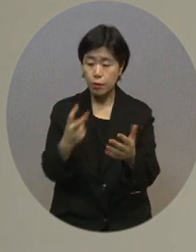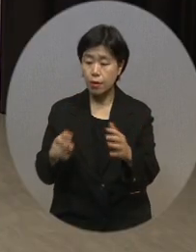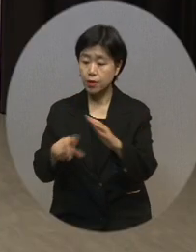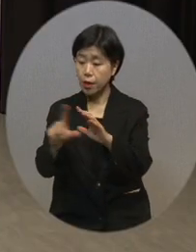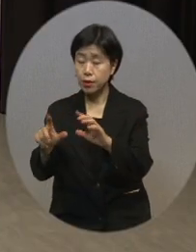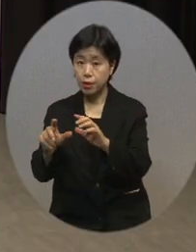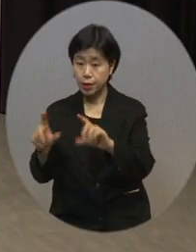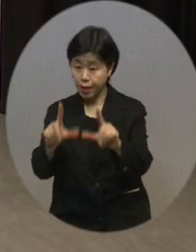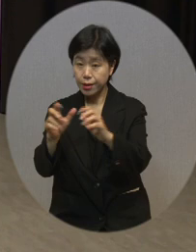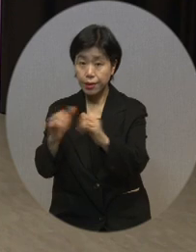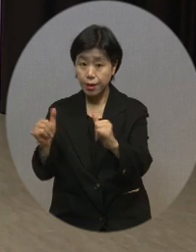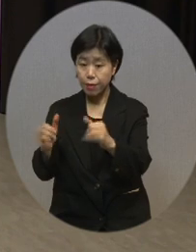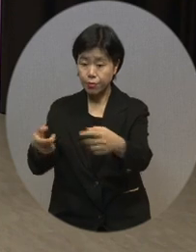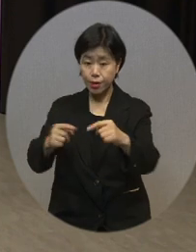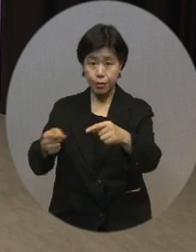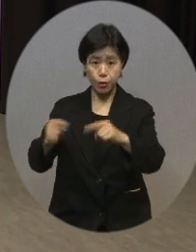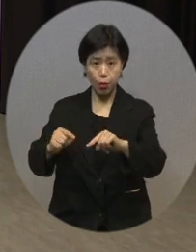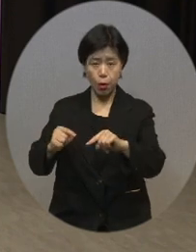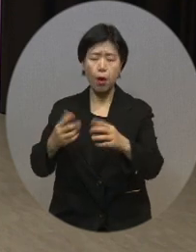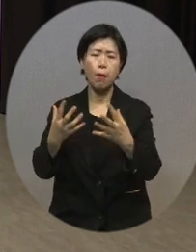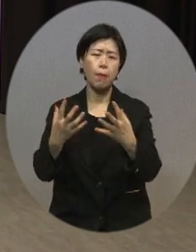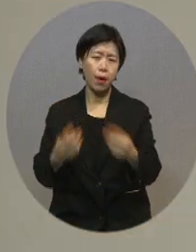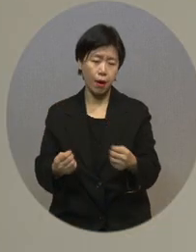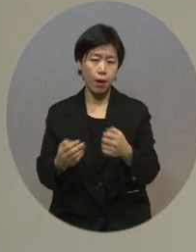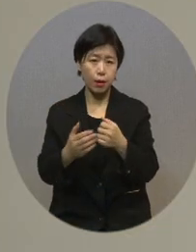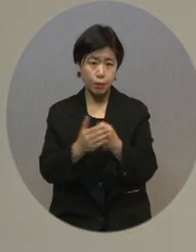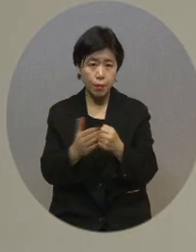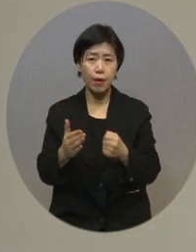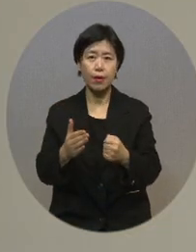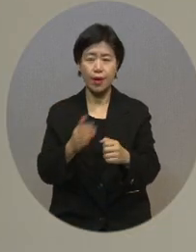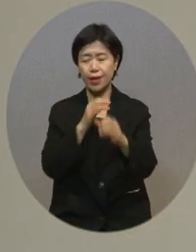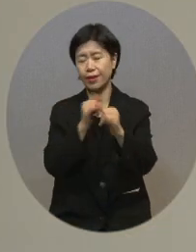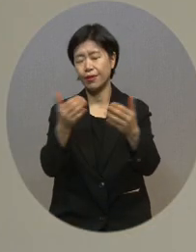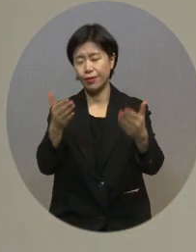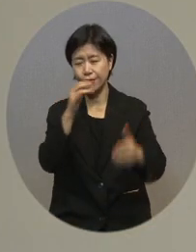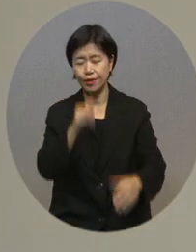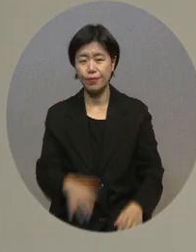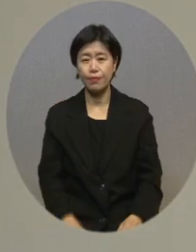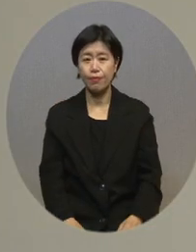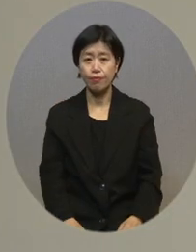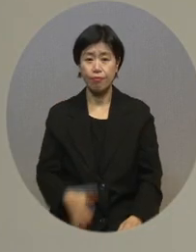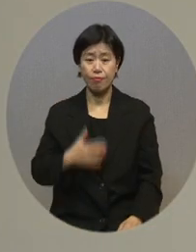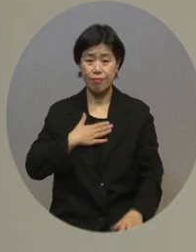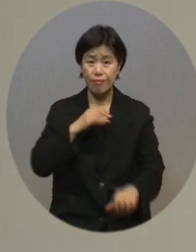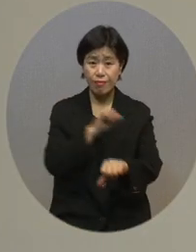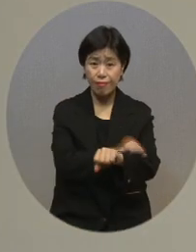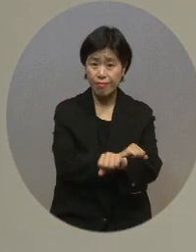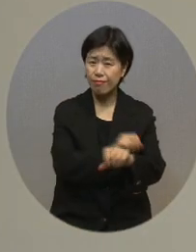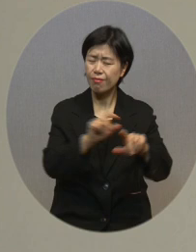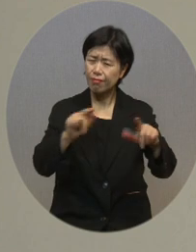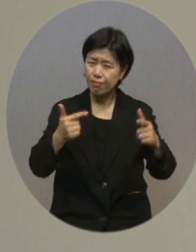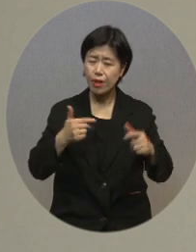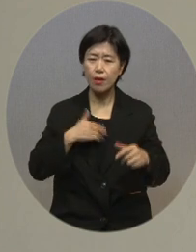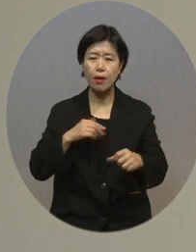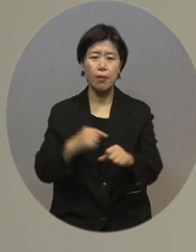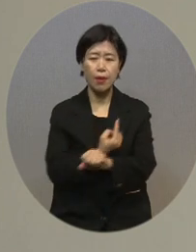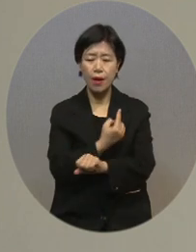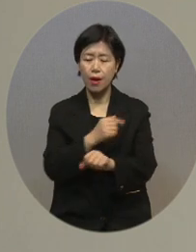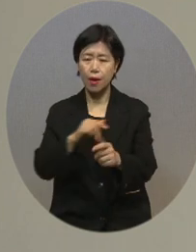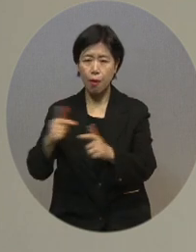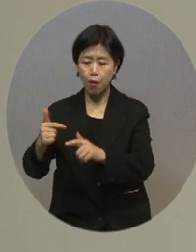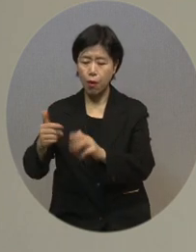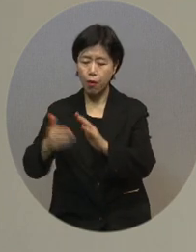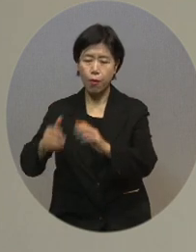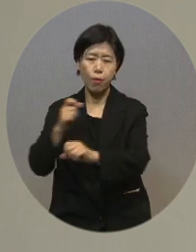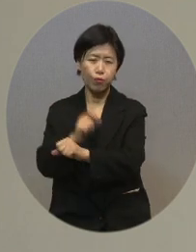해서 대통령상을 그렇게 수상을 했습니다. 제가 잘한 게 아니라 우리 공무원들과 우리 주민들이 적극적으로